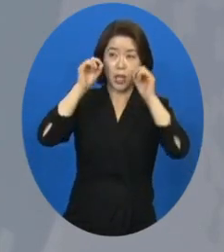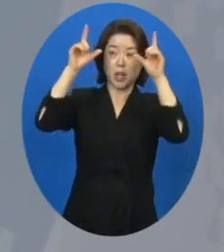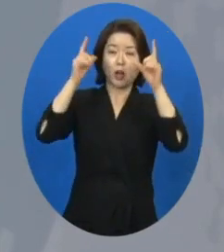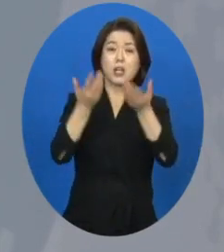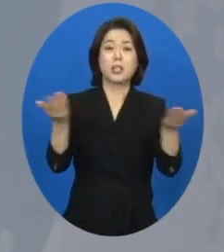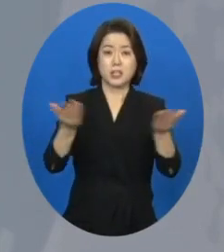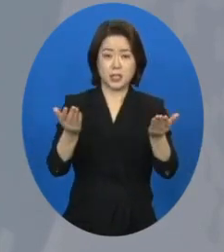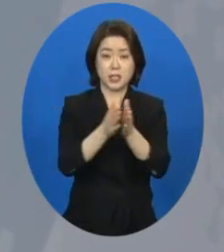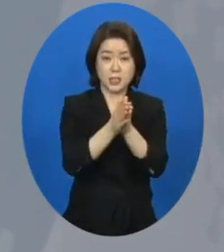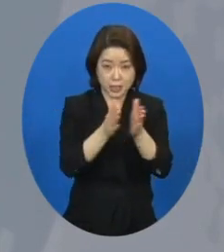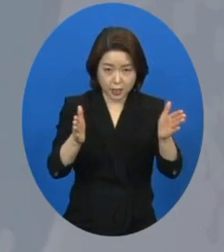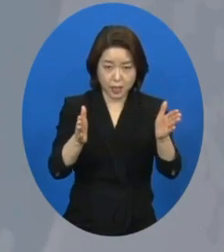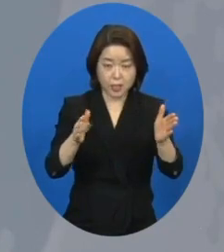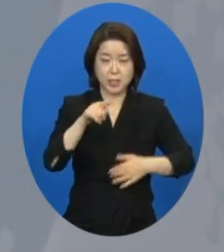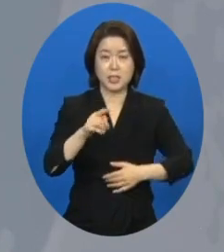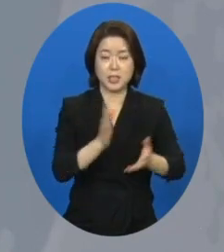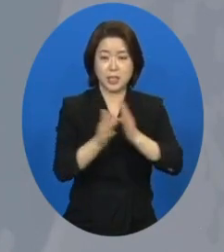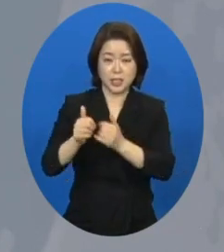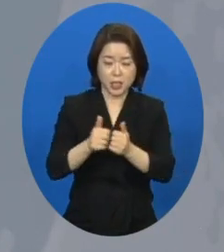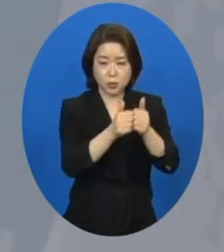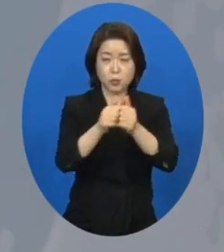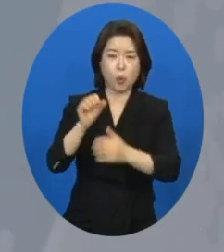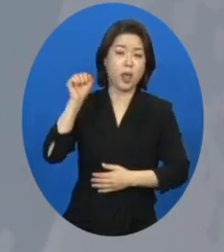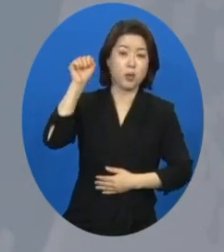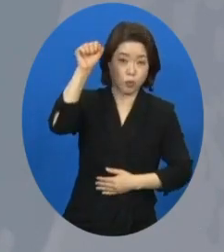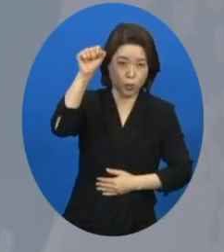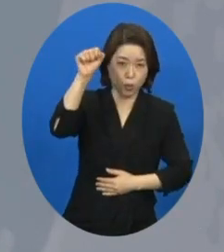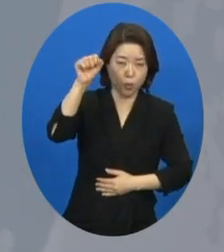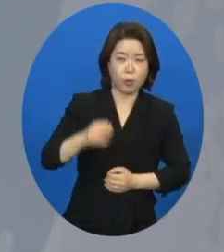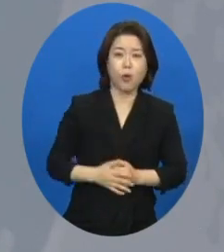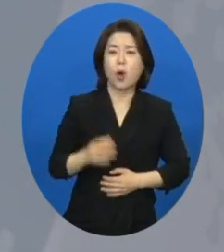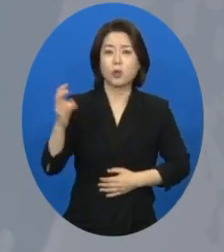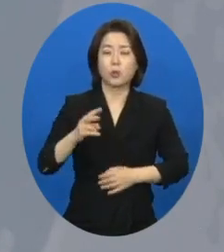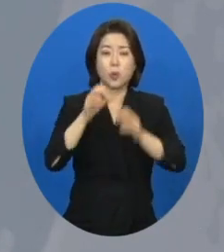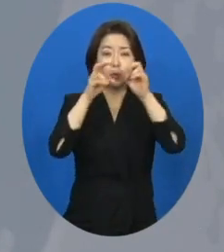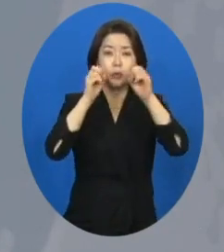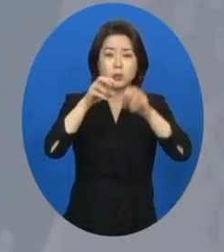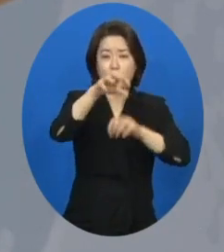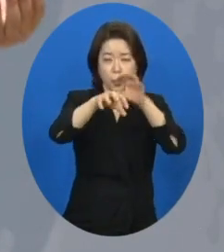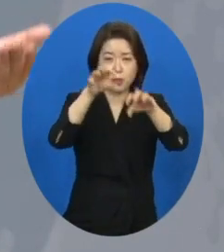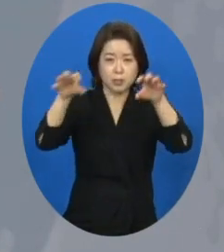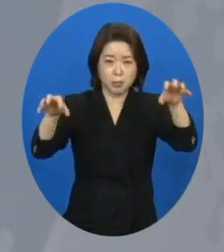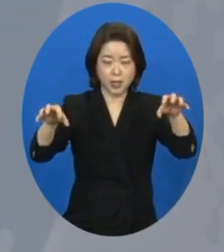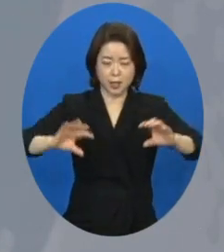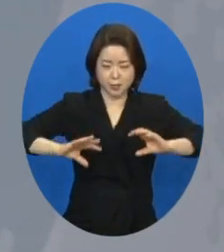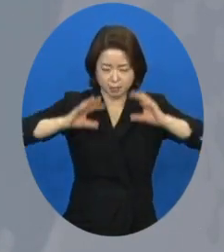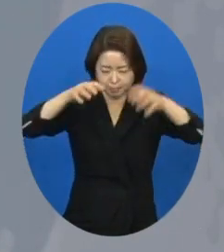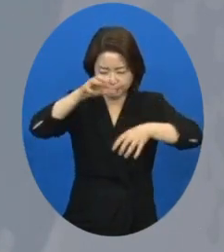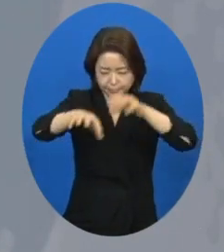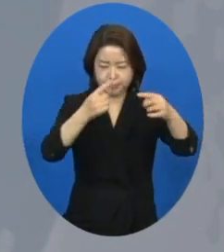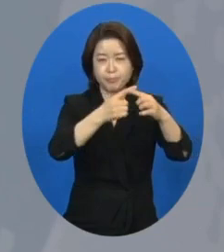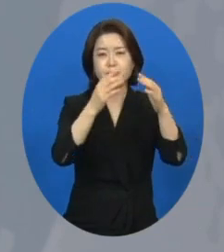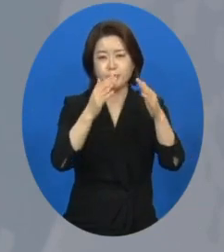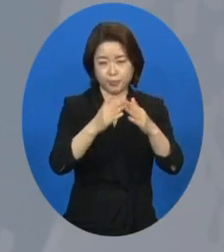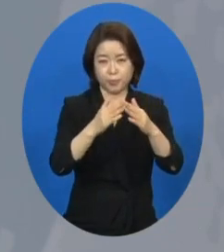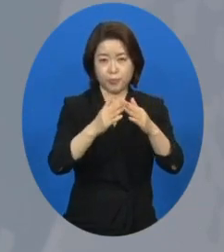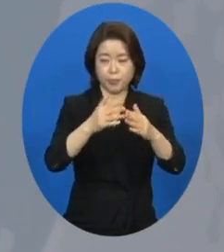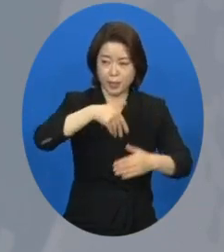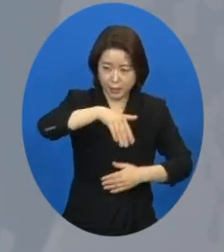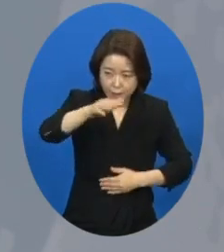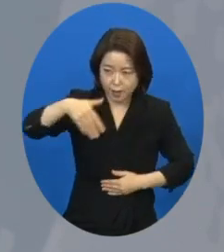위하여 시작하는 이 예수 동행 운동, 그리고 선교지마다 전 세계에 있는 교회에